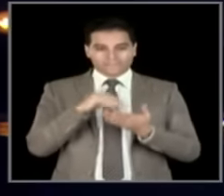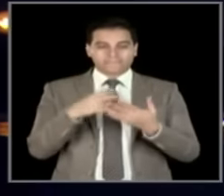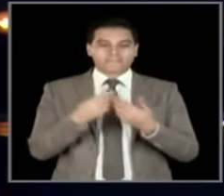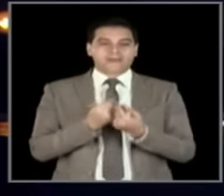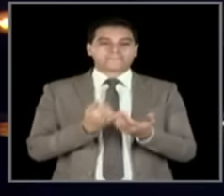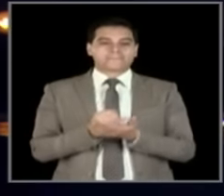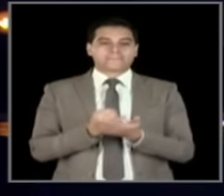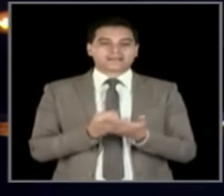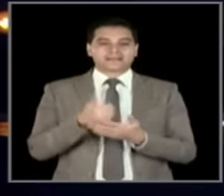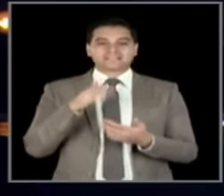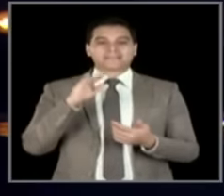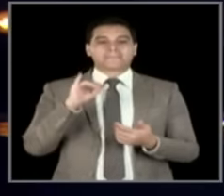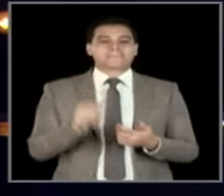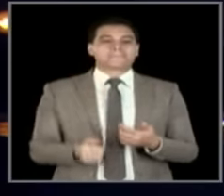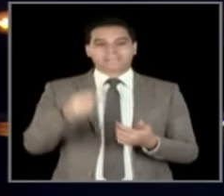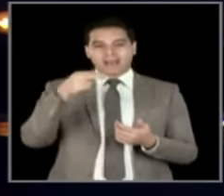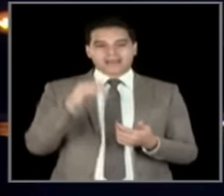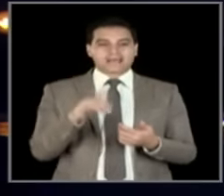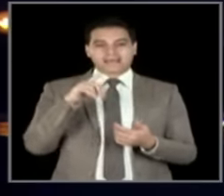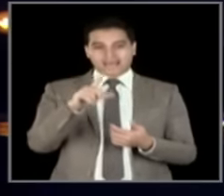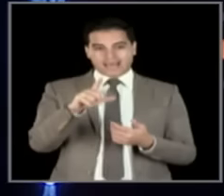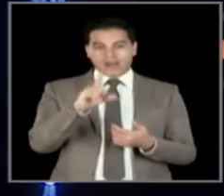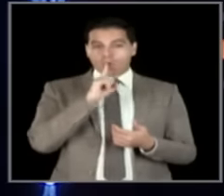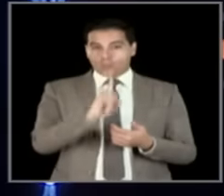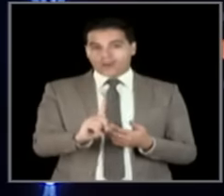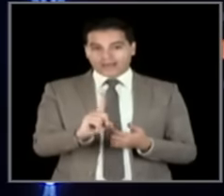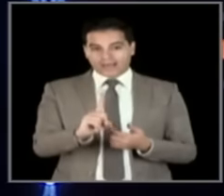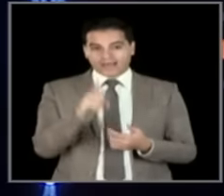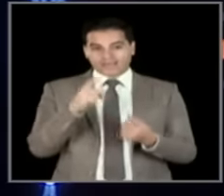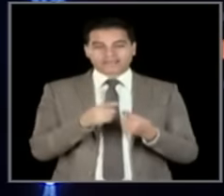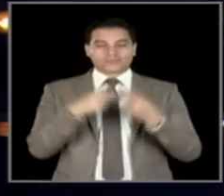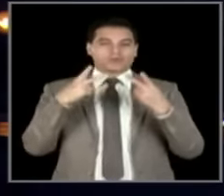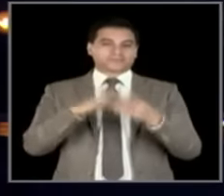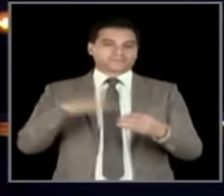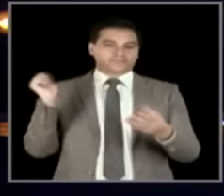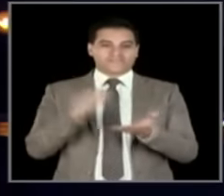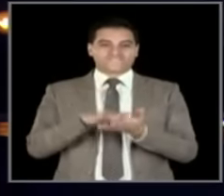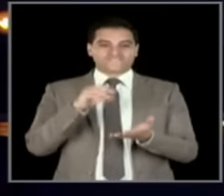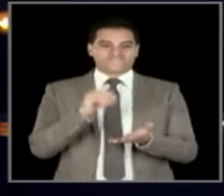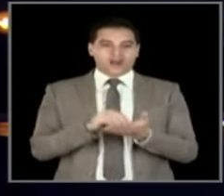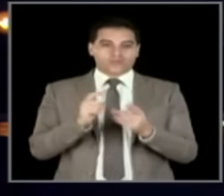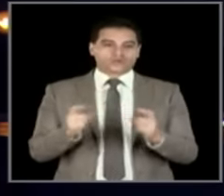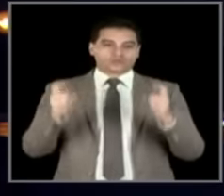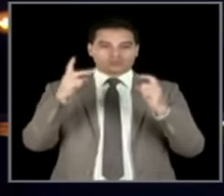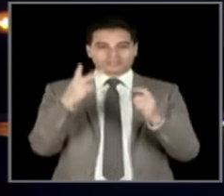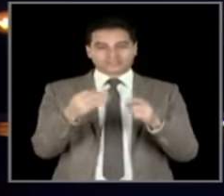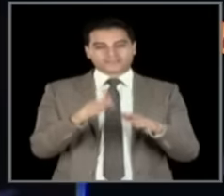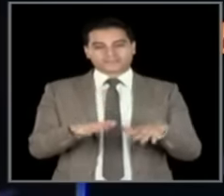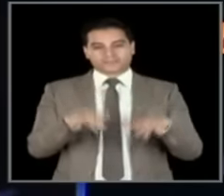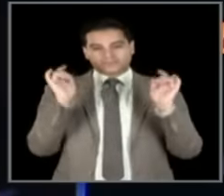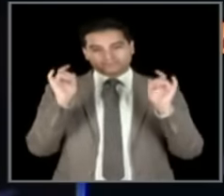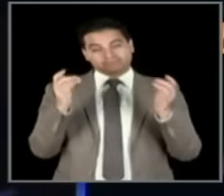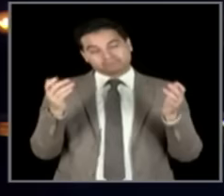مدرسة إسماعيل الحبروك، ولكن ودعت البطولة في دور ال